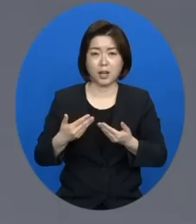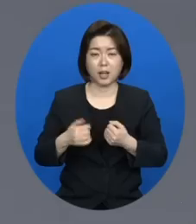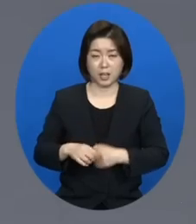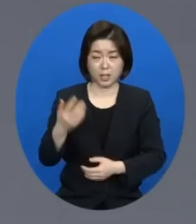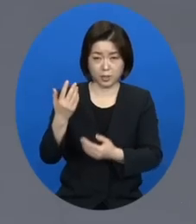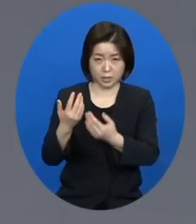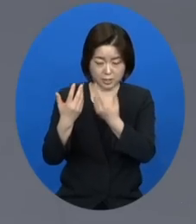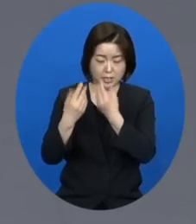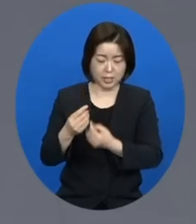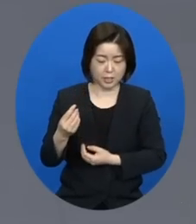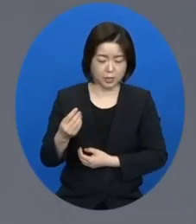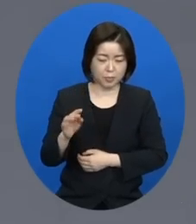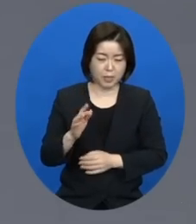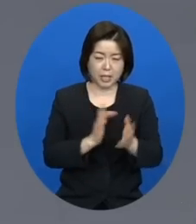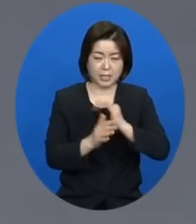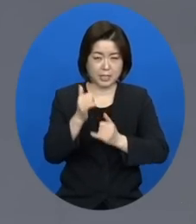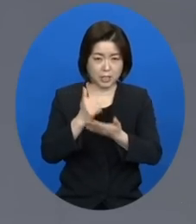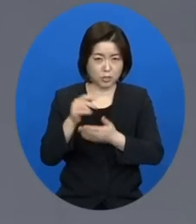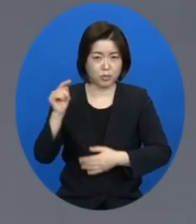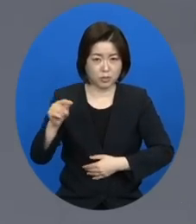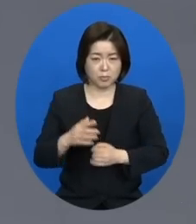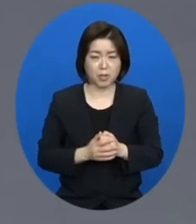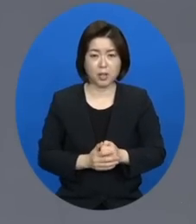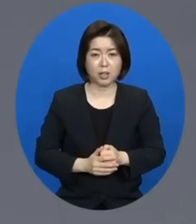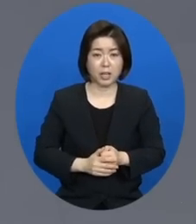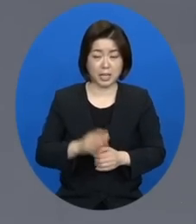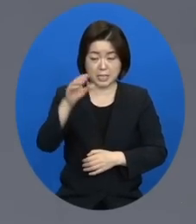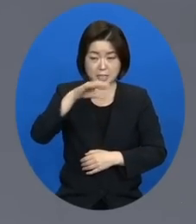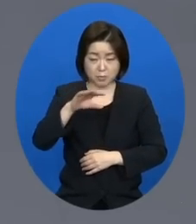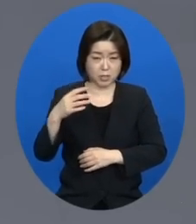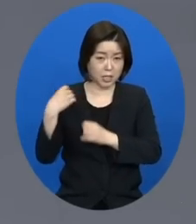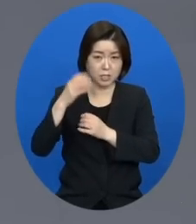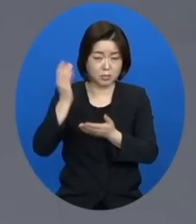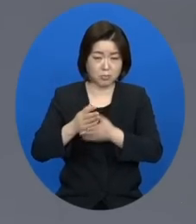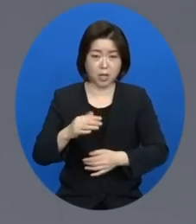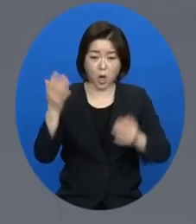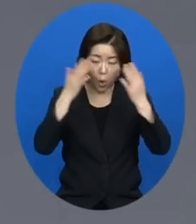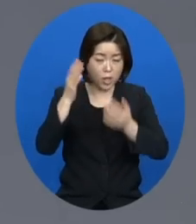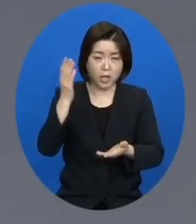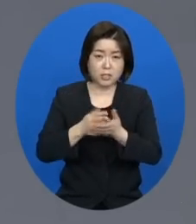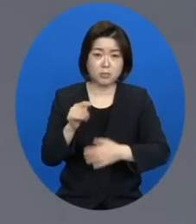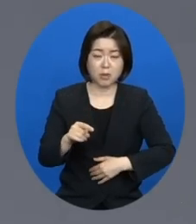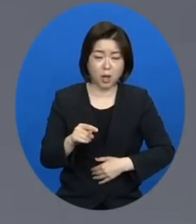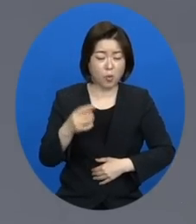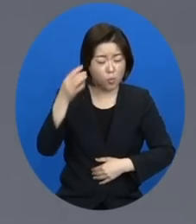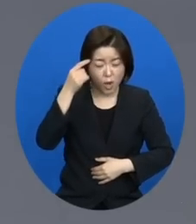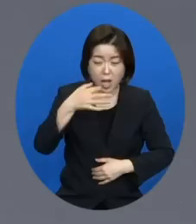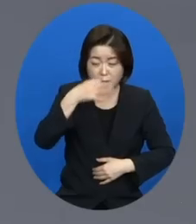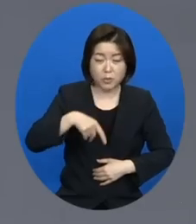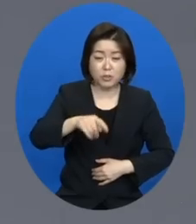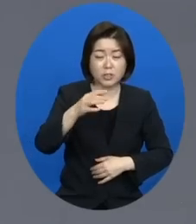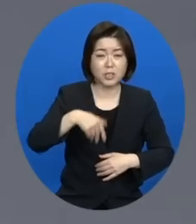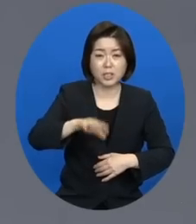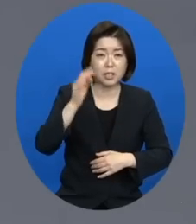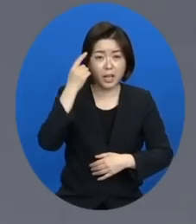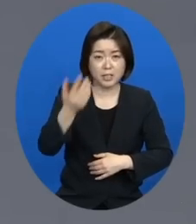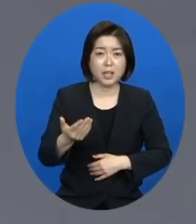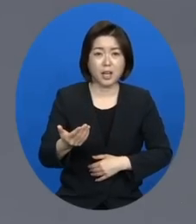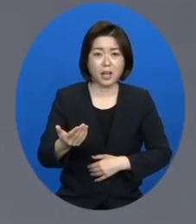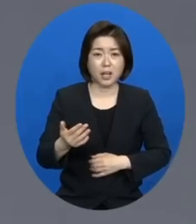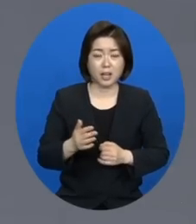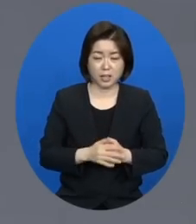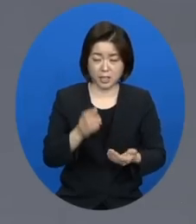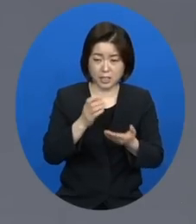지지 말아라. 고난 당하지 말아라. 왜 힘든 그 길을 가느냐? 이